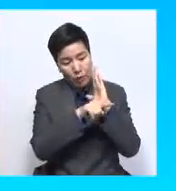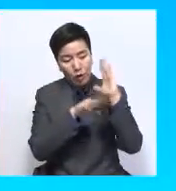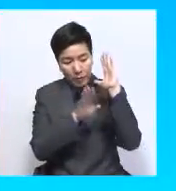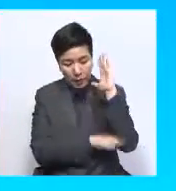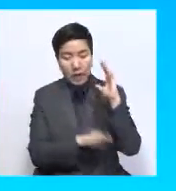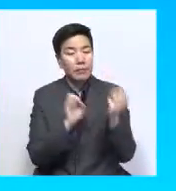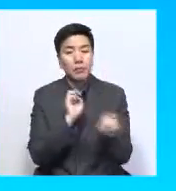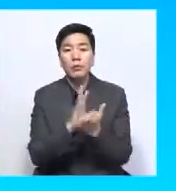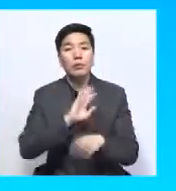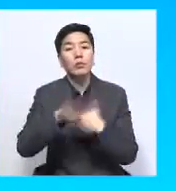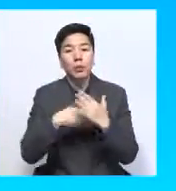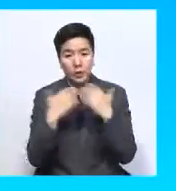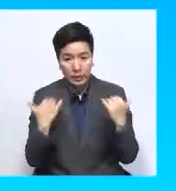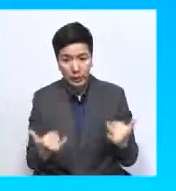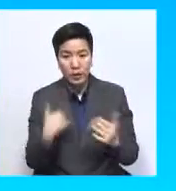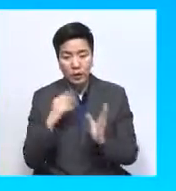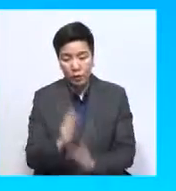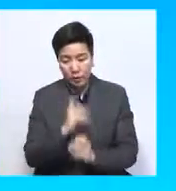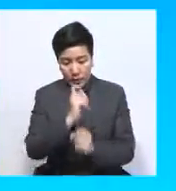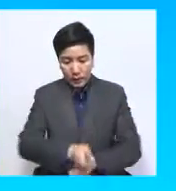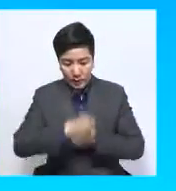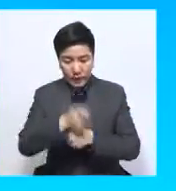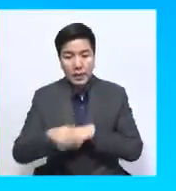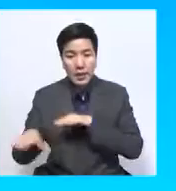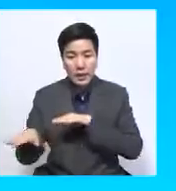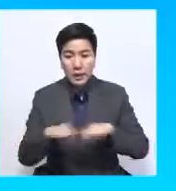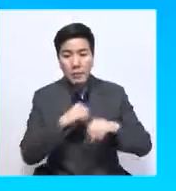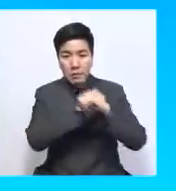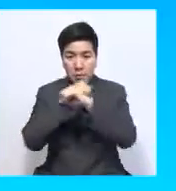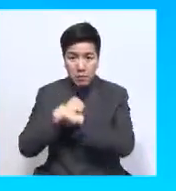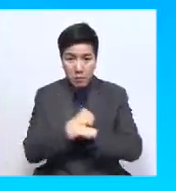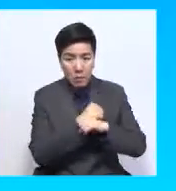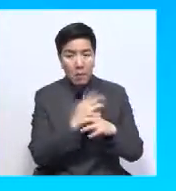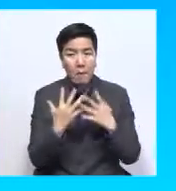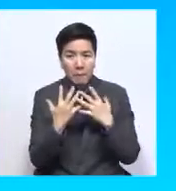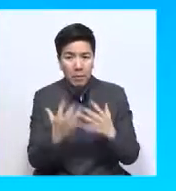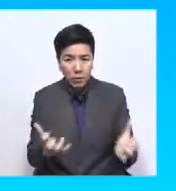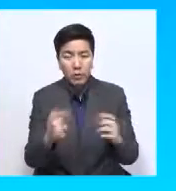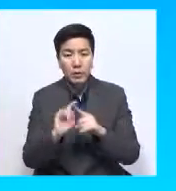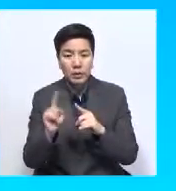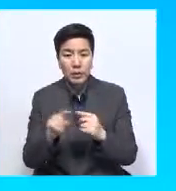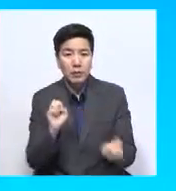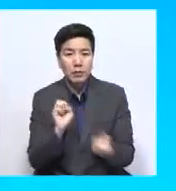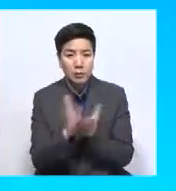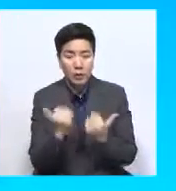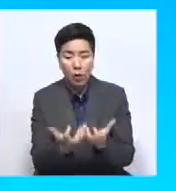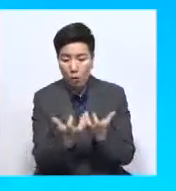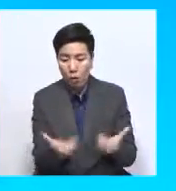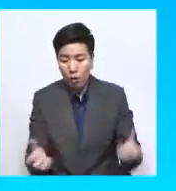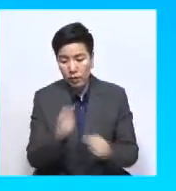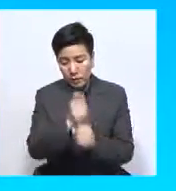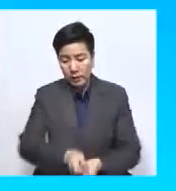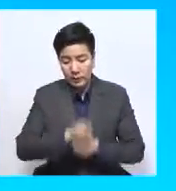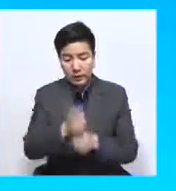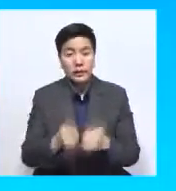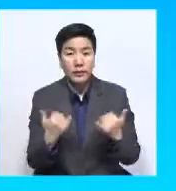คใต้ด้วยค่ะสำหรับเกษตรกรนะคะควรเตรียมการป้องกันและระวังความเสียหายที่จะเกิดต่อผลผลิตทางการเกษตรเอ